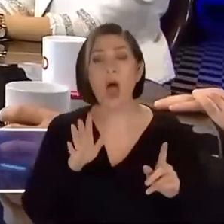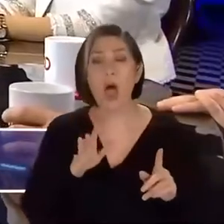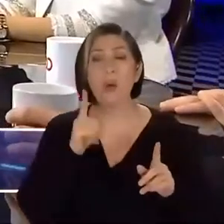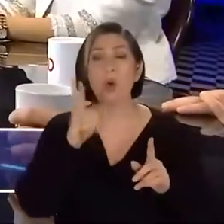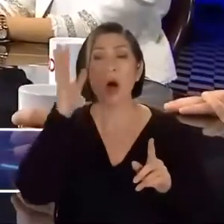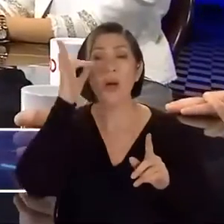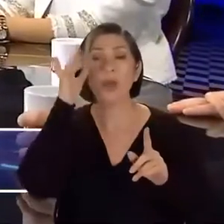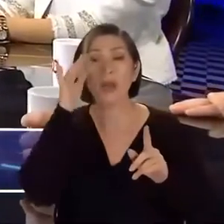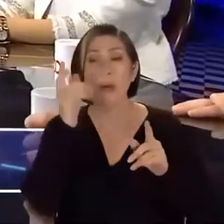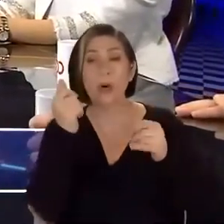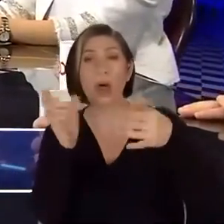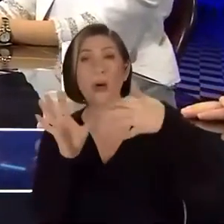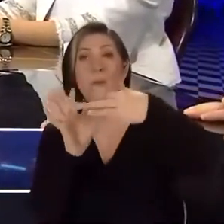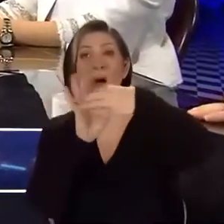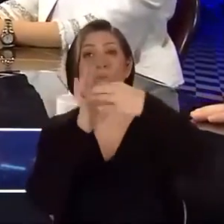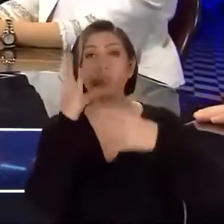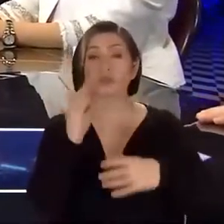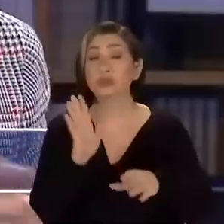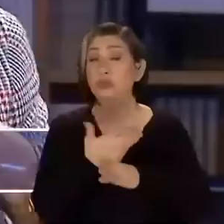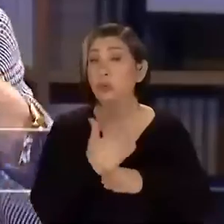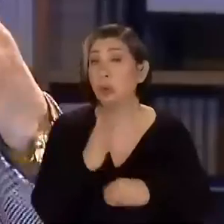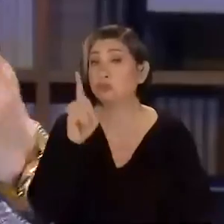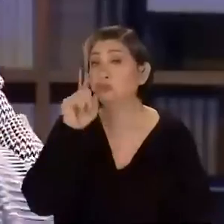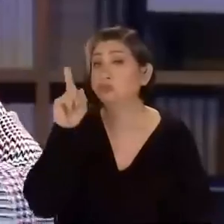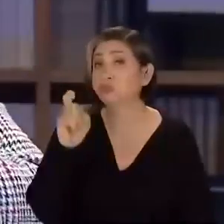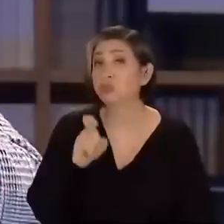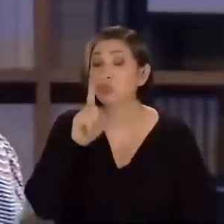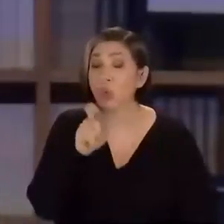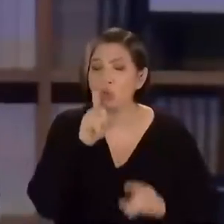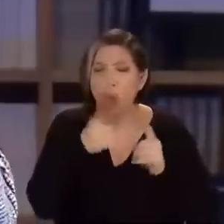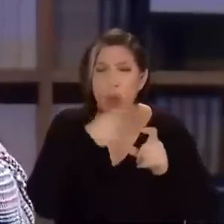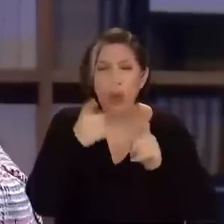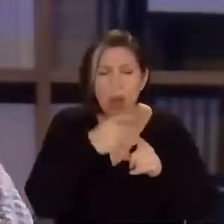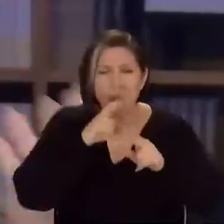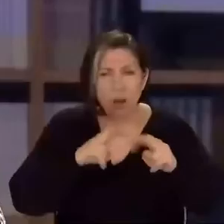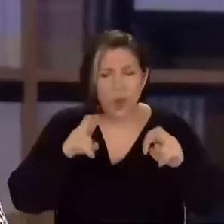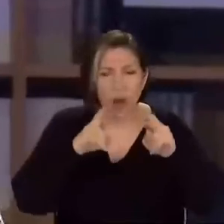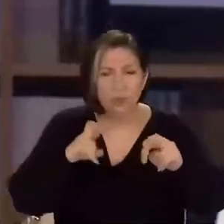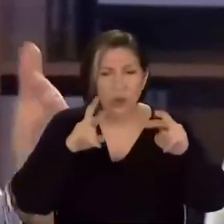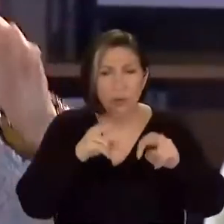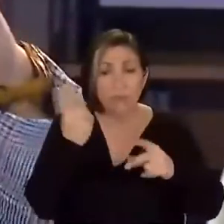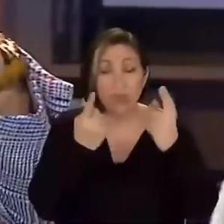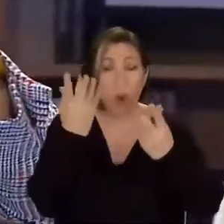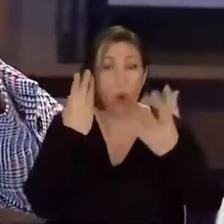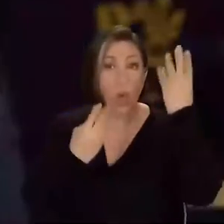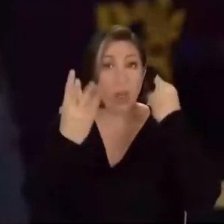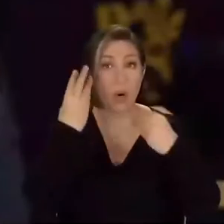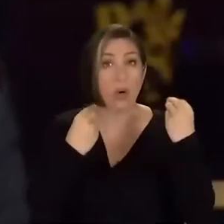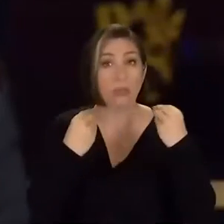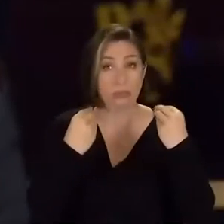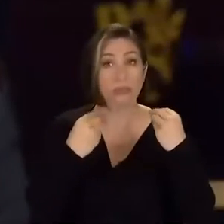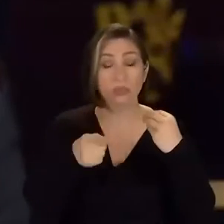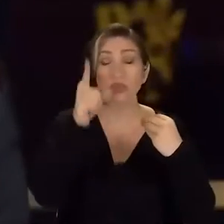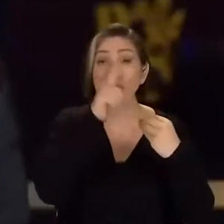diyor Amerikan parasına bağlanmış. Niye öyle olmuş diyor. Soruyor. Bir şeyleri öğreniyor. Dolayısıyla artık